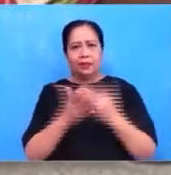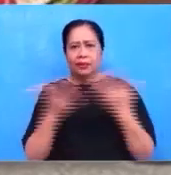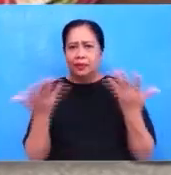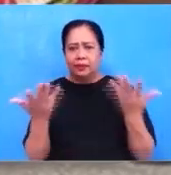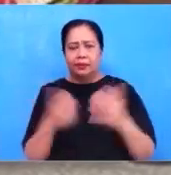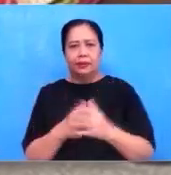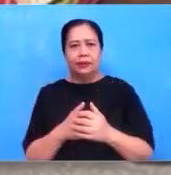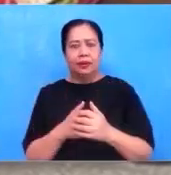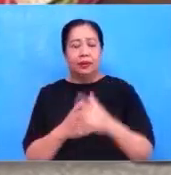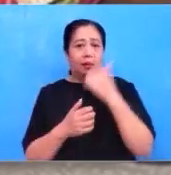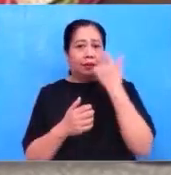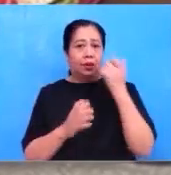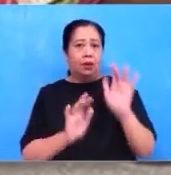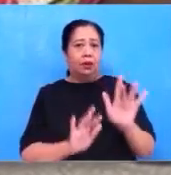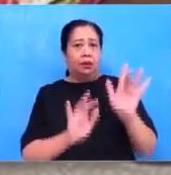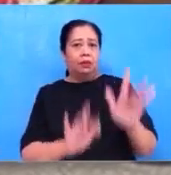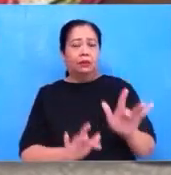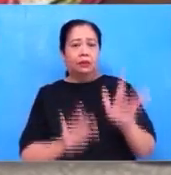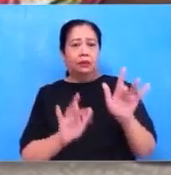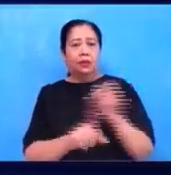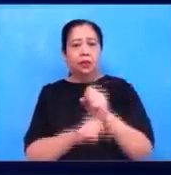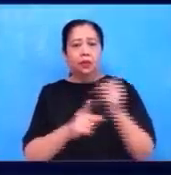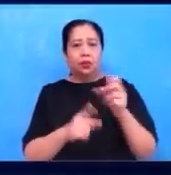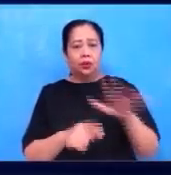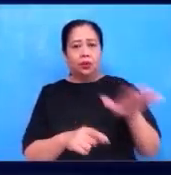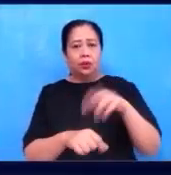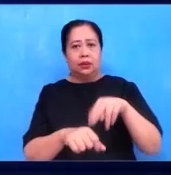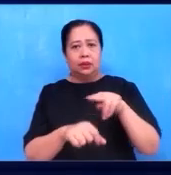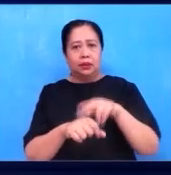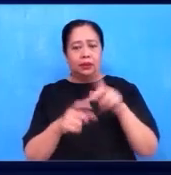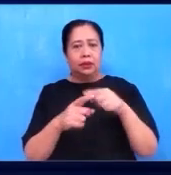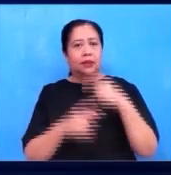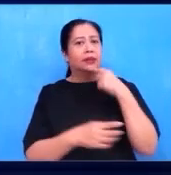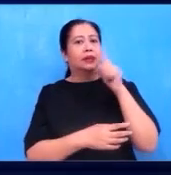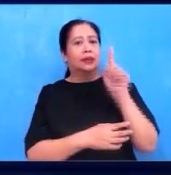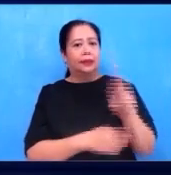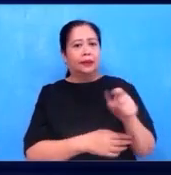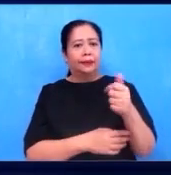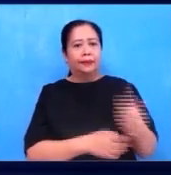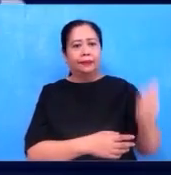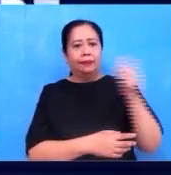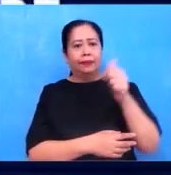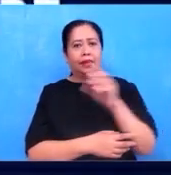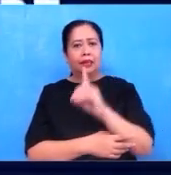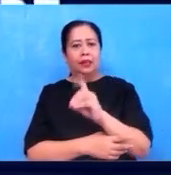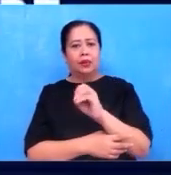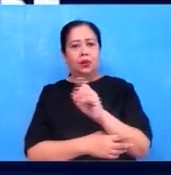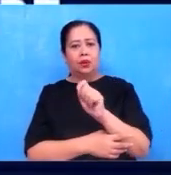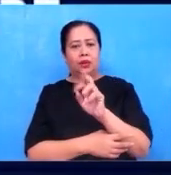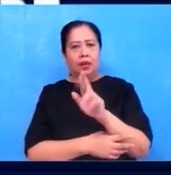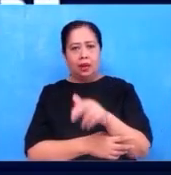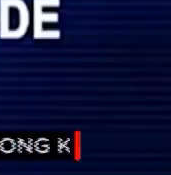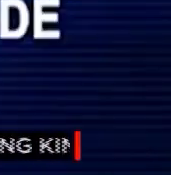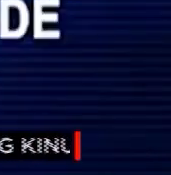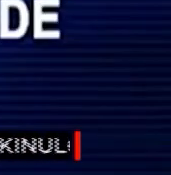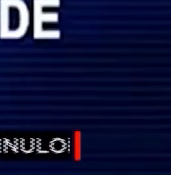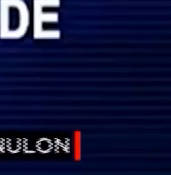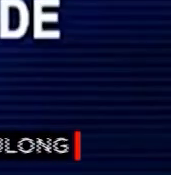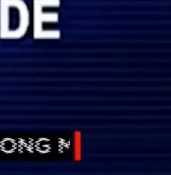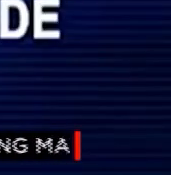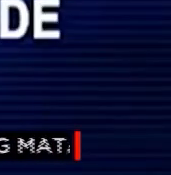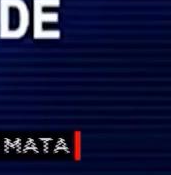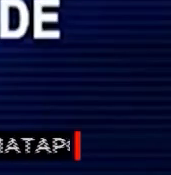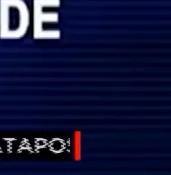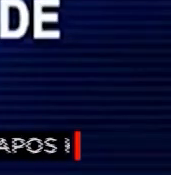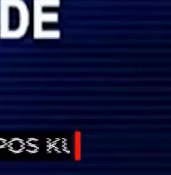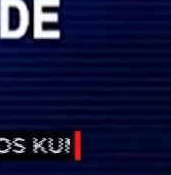sa kalunos-lunos sa sitwasyon ng mga katutubo, ipinag-utos na ni Department of Transportation Secretary Arthur Tugade na